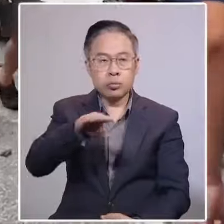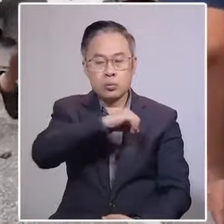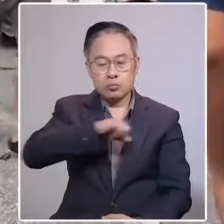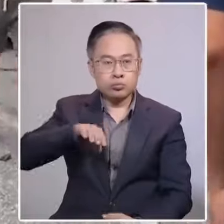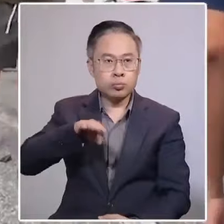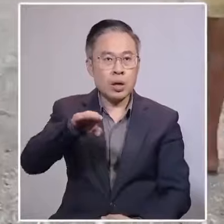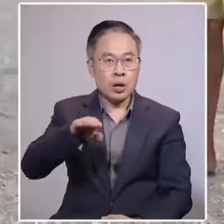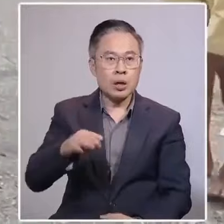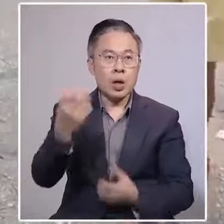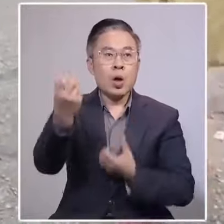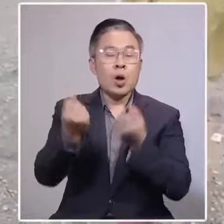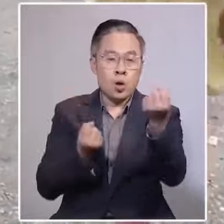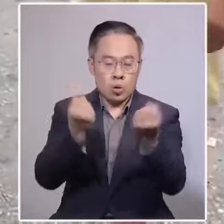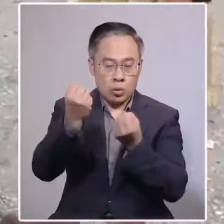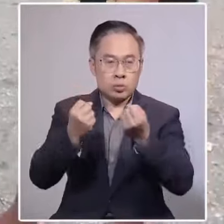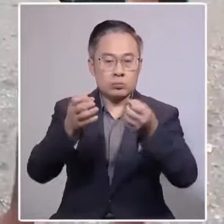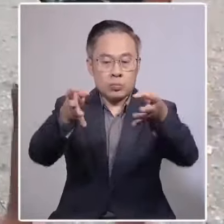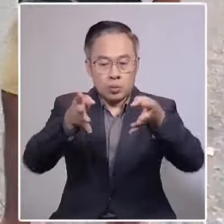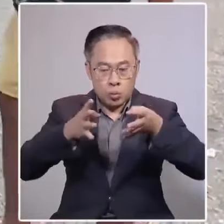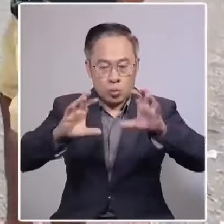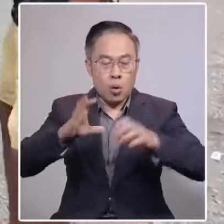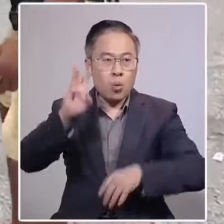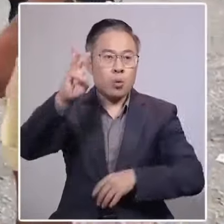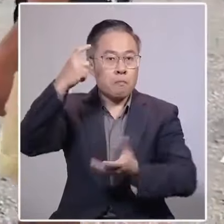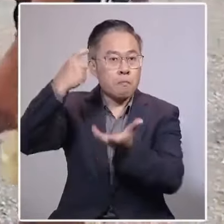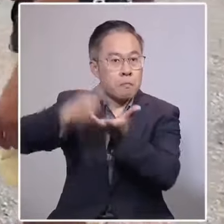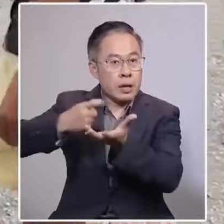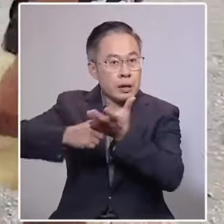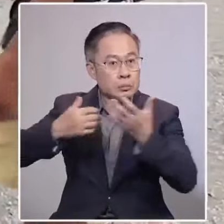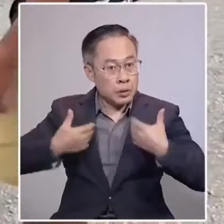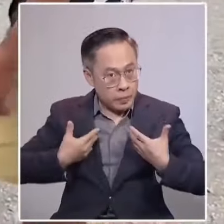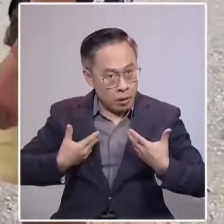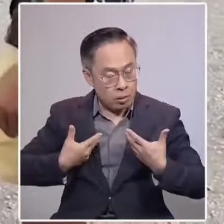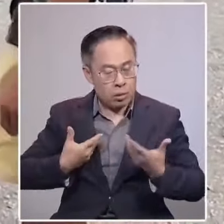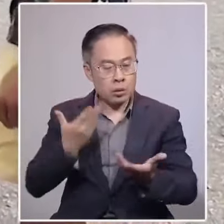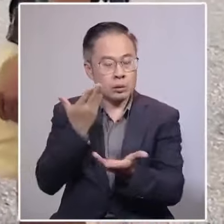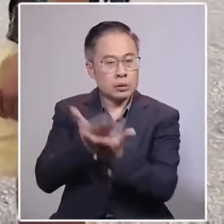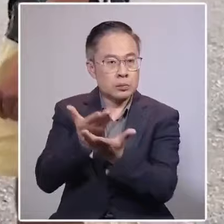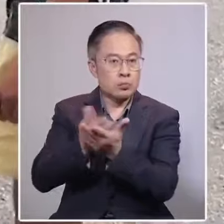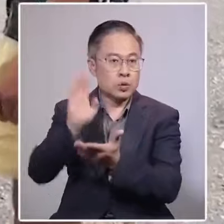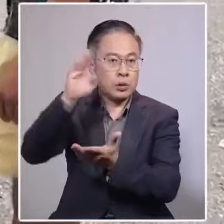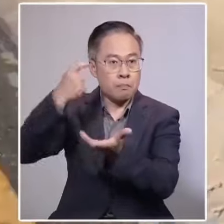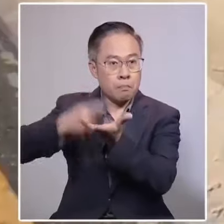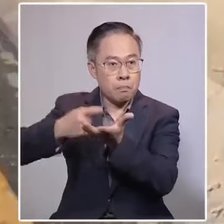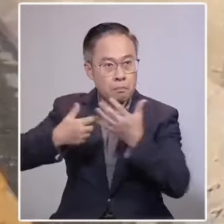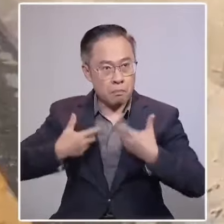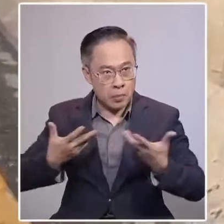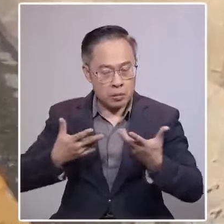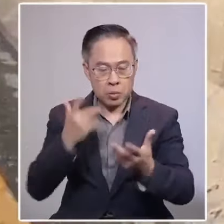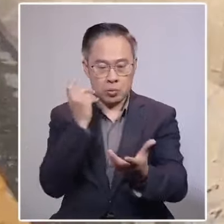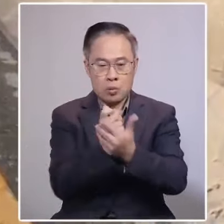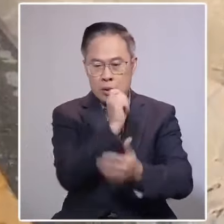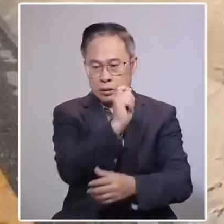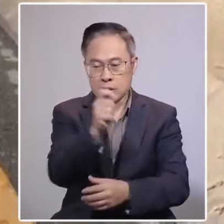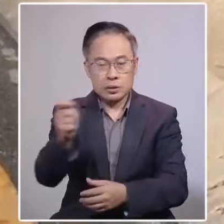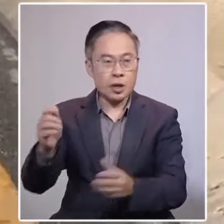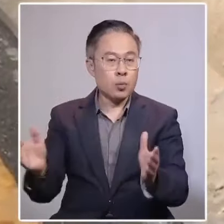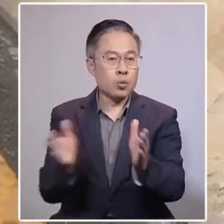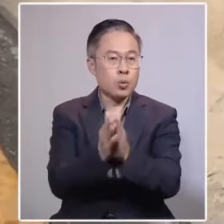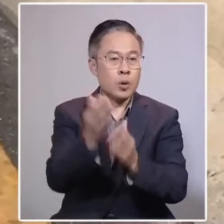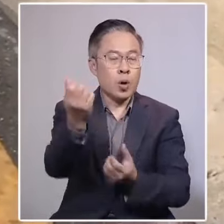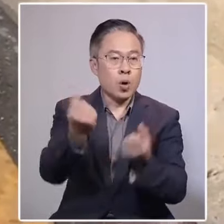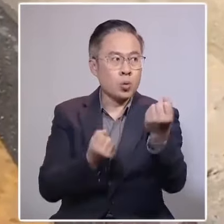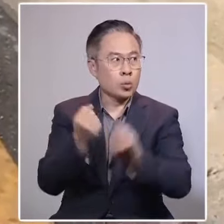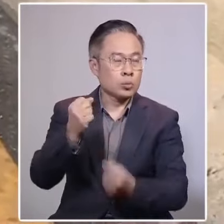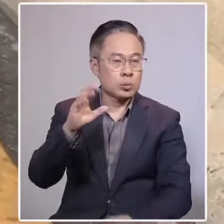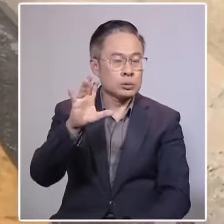ไงเป็นรถน้ำแข็งนมีประกันหรือเปล่าชนเ้าขนาดนี้เนี่ยนะฮะหลายคันนะต้องรับผิดชอบเนี่ยเนาะเออนะครับก็หลังเกิดเหตุ